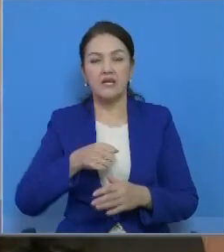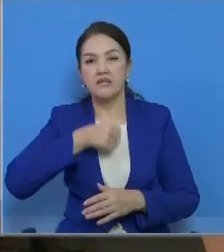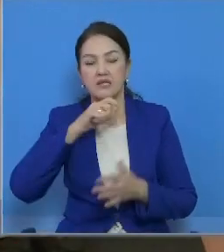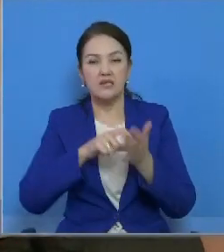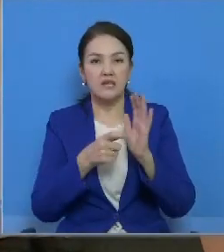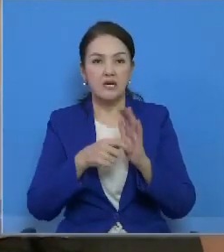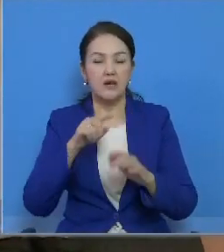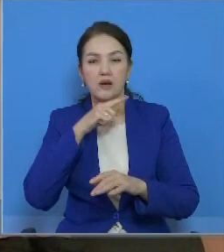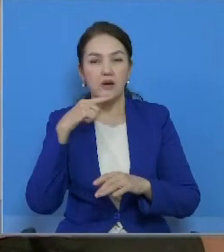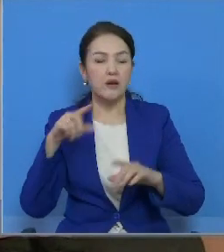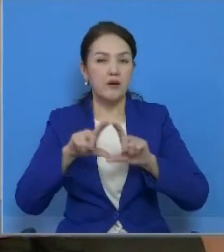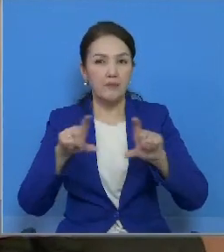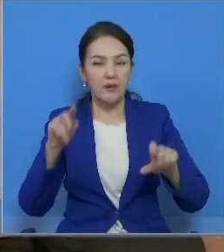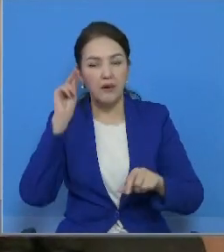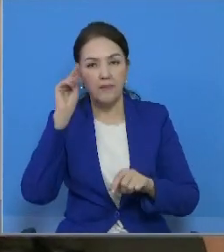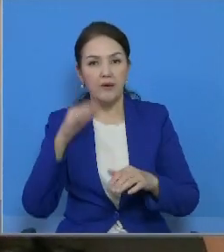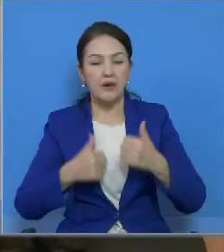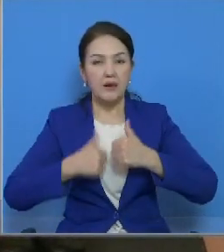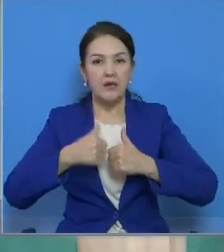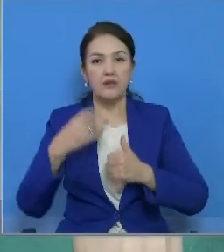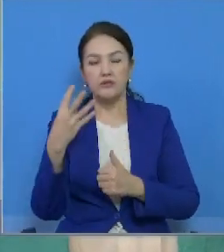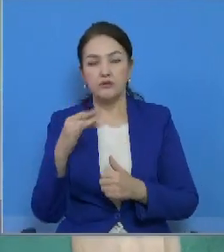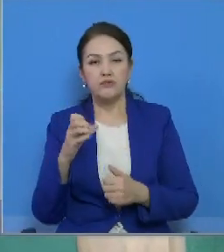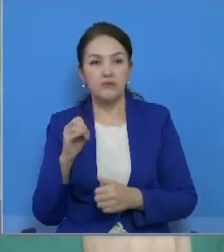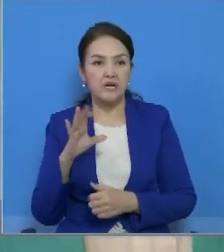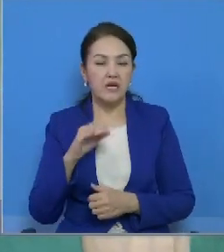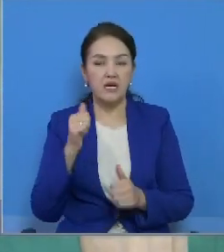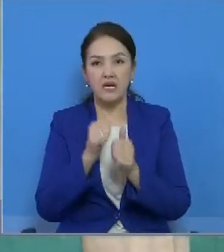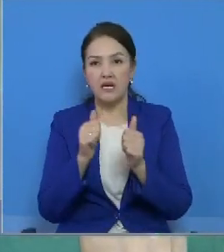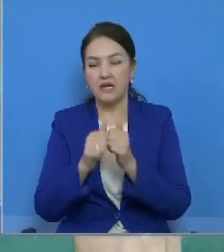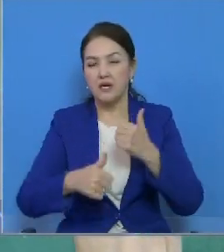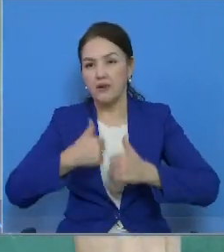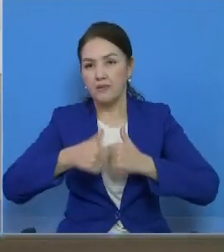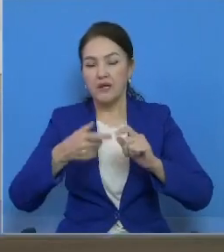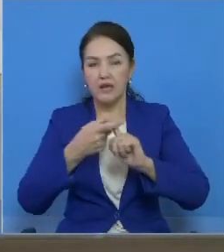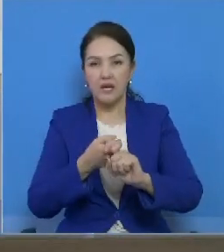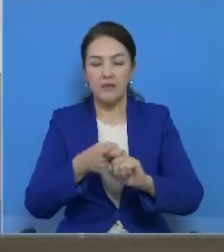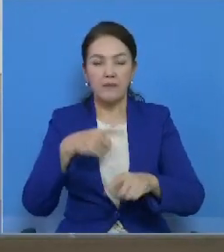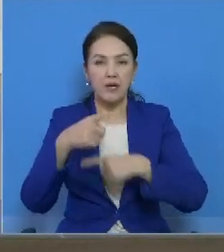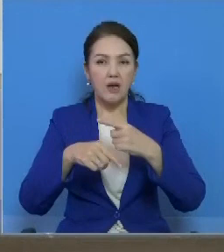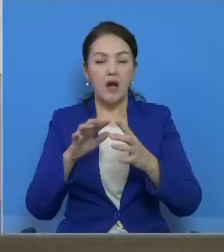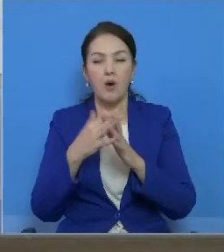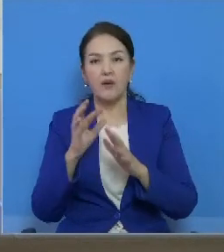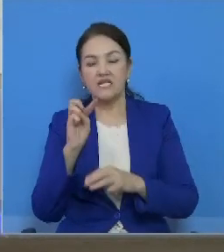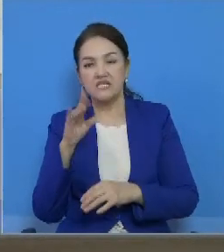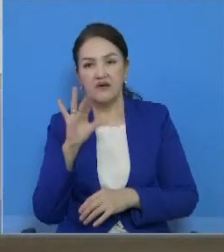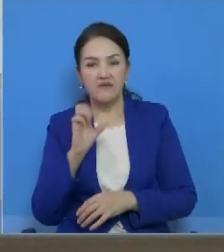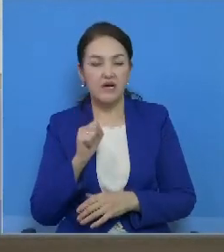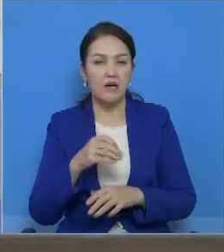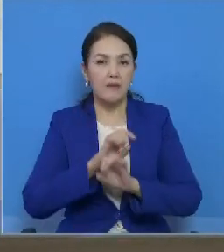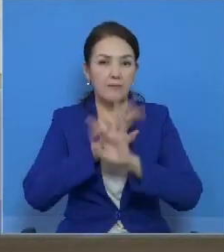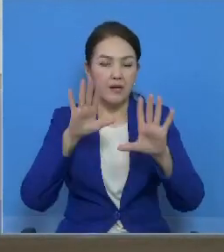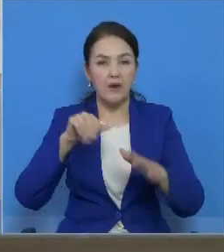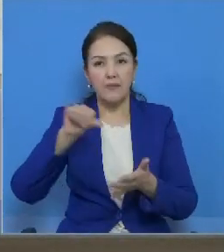Старшеклассники школ с русским языком обучения соревновались в 4 турах. Каждый этап конкурса связан с наследием Ауэзова. Самым популярным